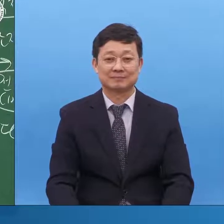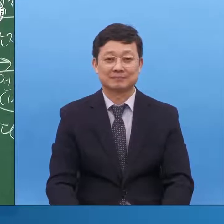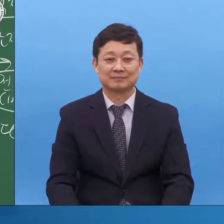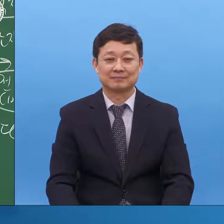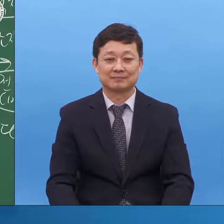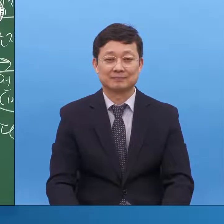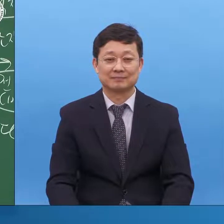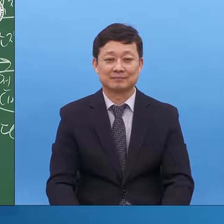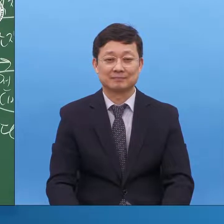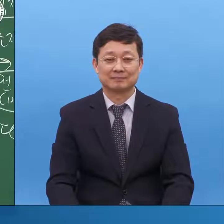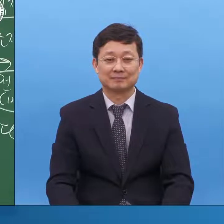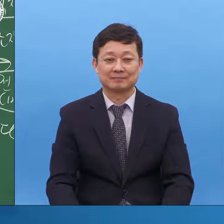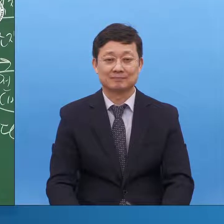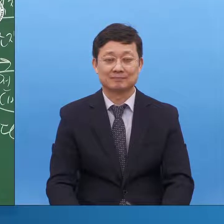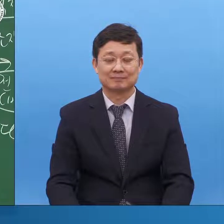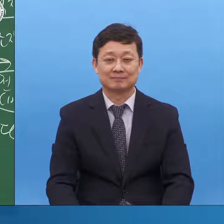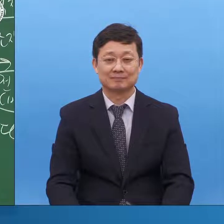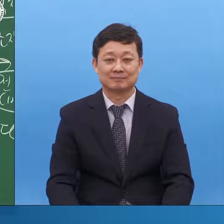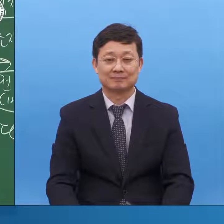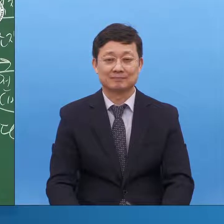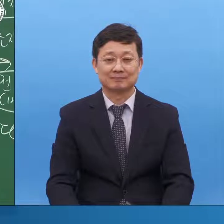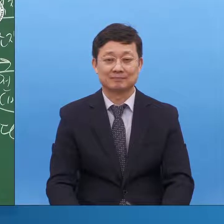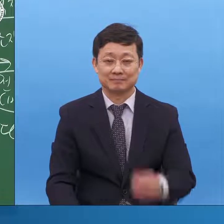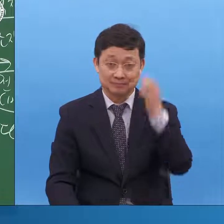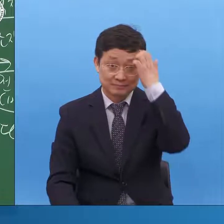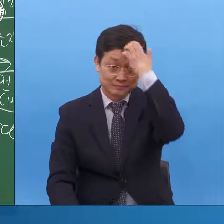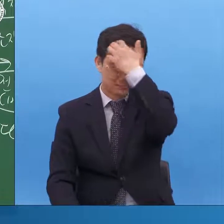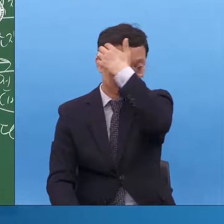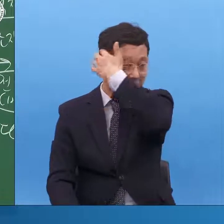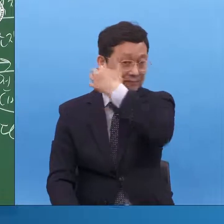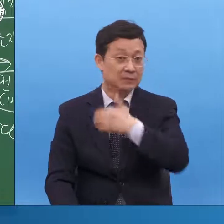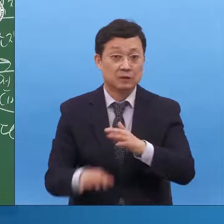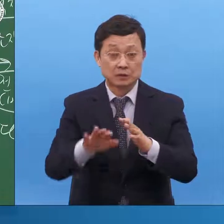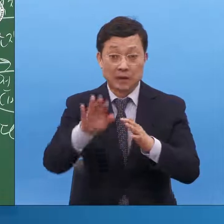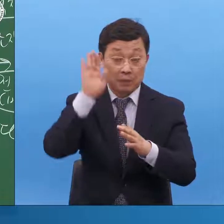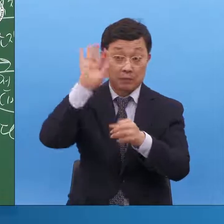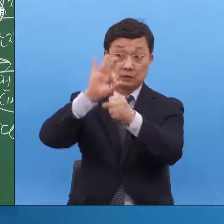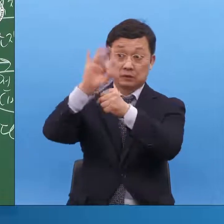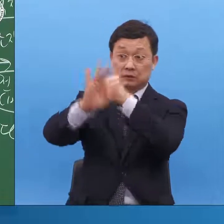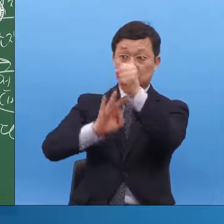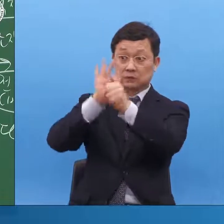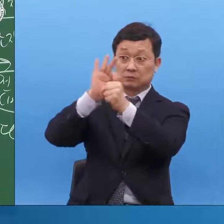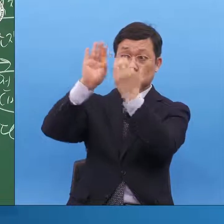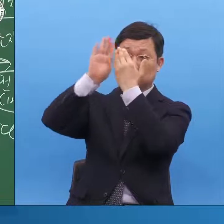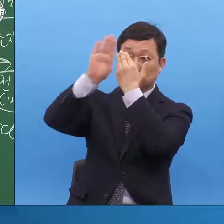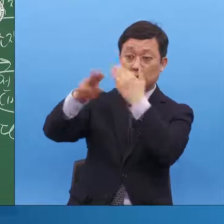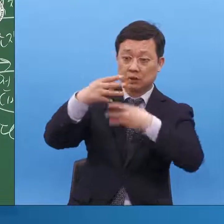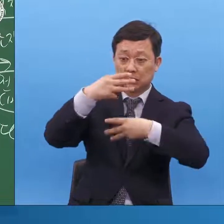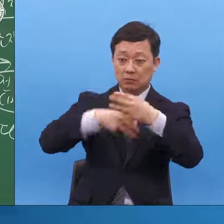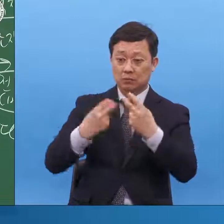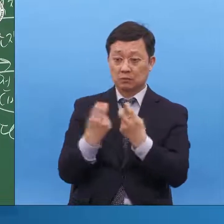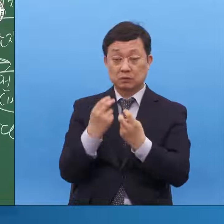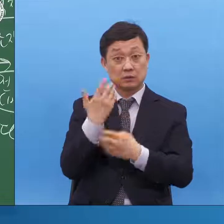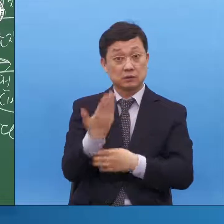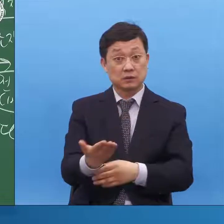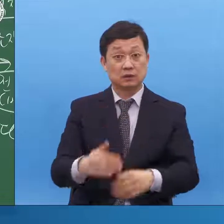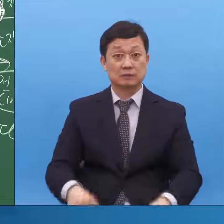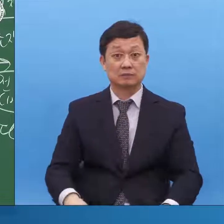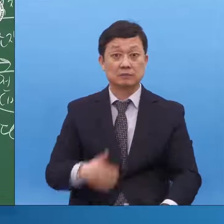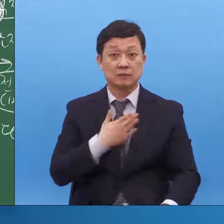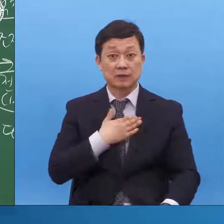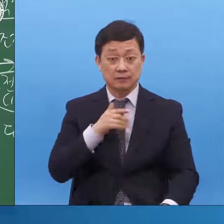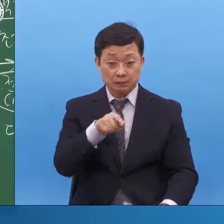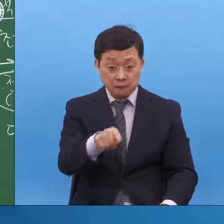렘넌트들이 우리 10년 후에 어떻게 될 것이냐 이걸 볼 수 있어야 돼요. And so remnants be able to see what's going to happen in the next 10 years. 내가 나중에 어른이 됐을